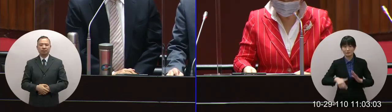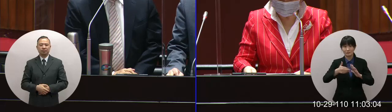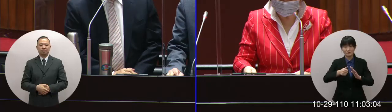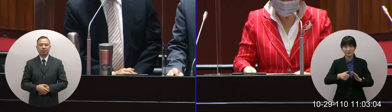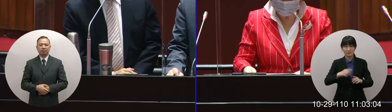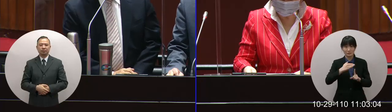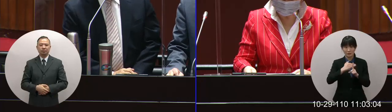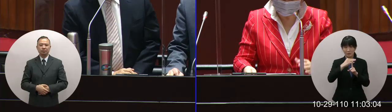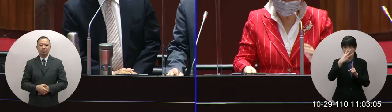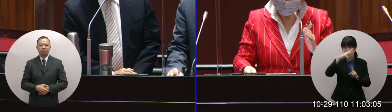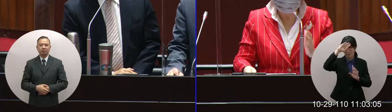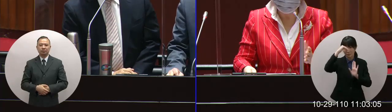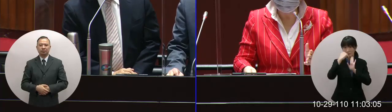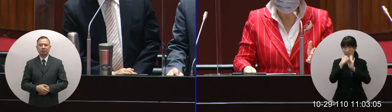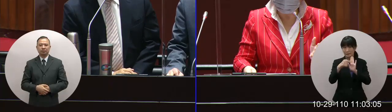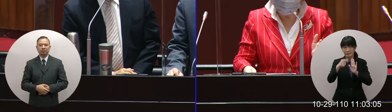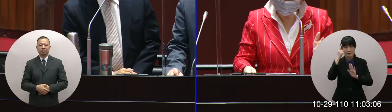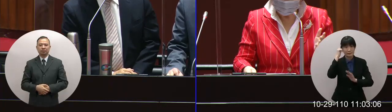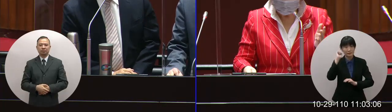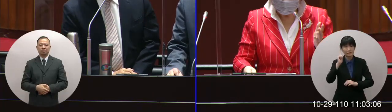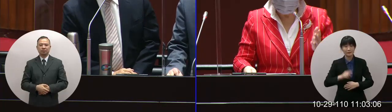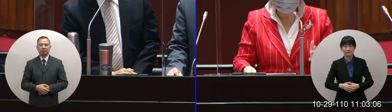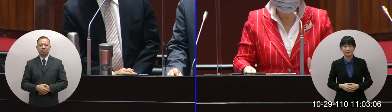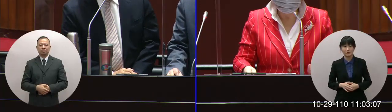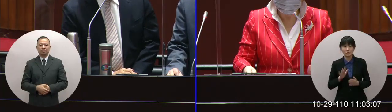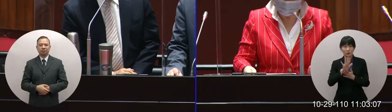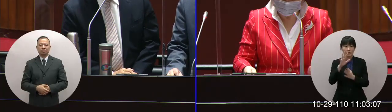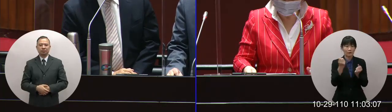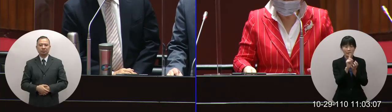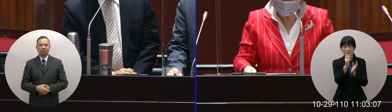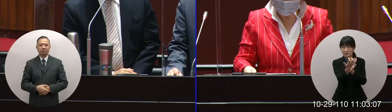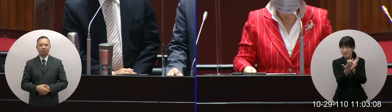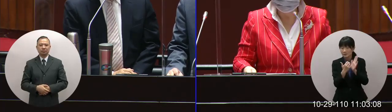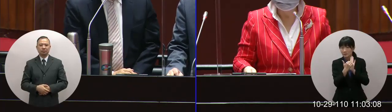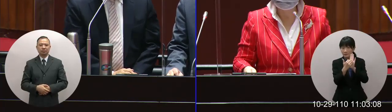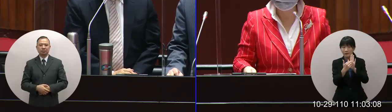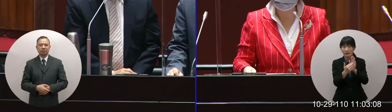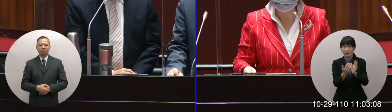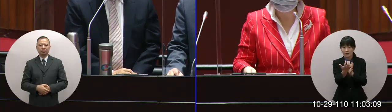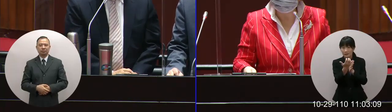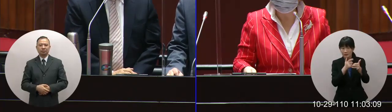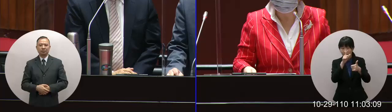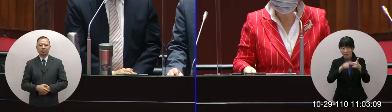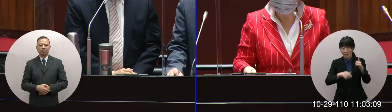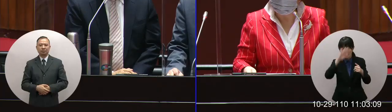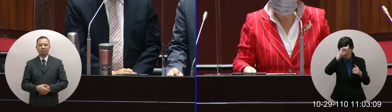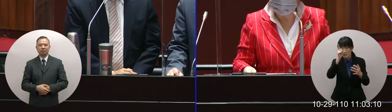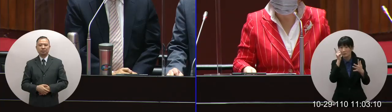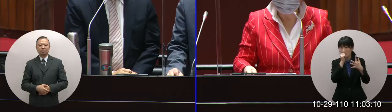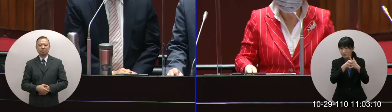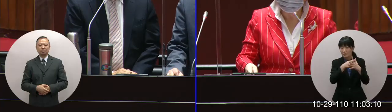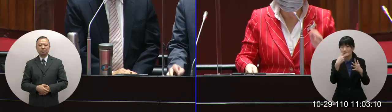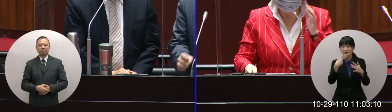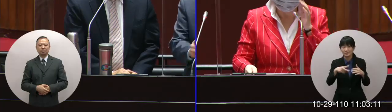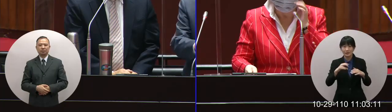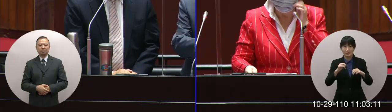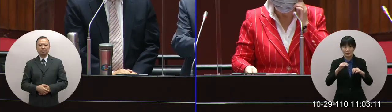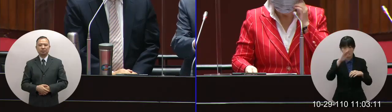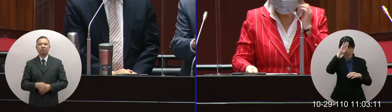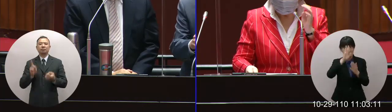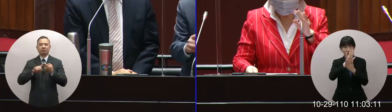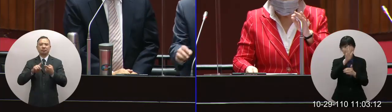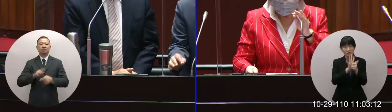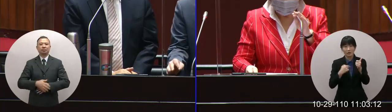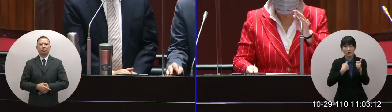级预防，应该就是说那个防范未然啊，早期诊断，早期治疗，然后能够降低后遗症，对吗？部长，好。